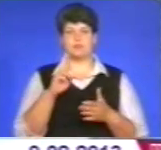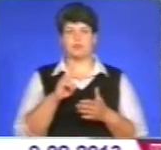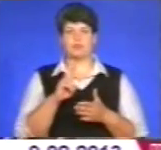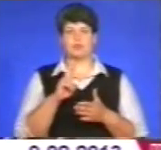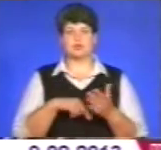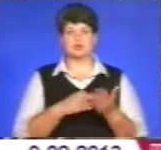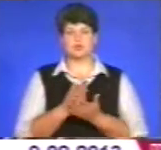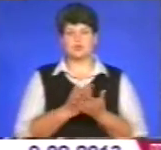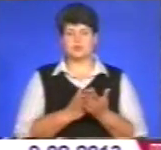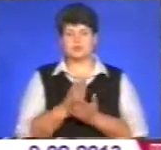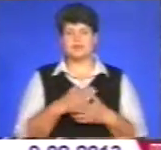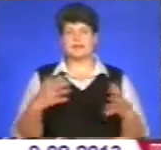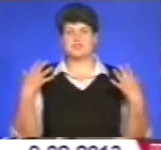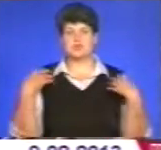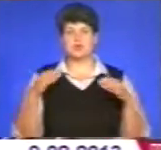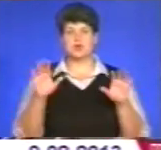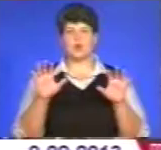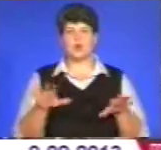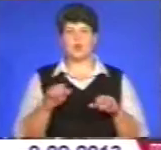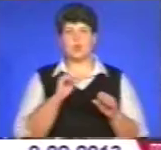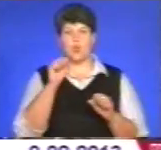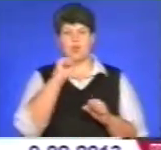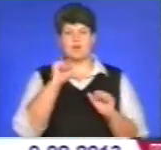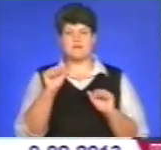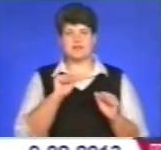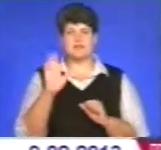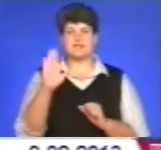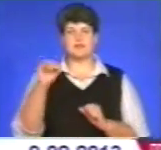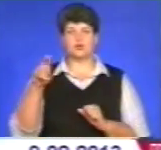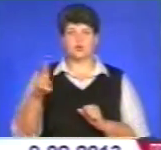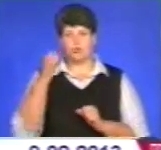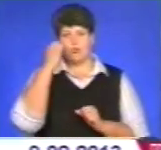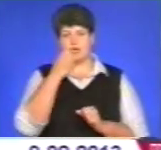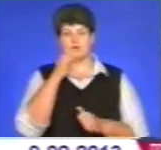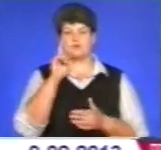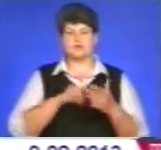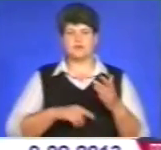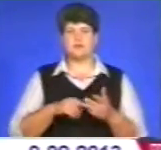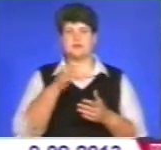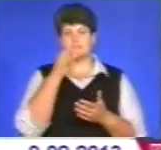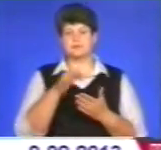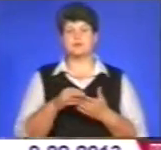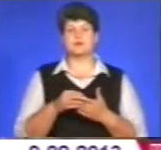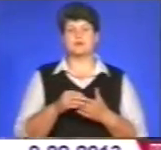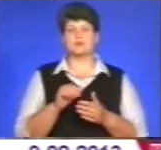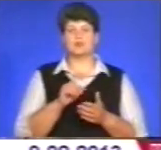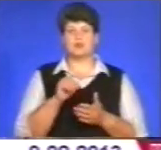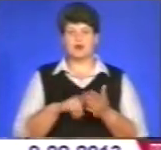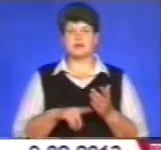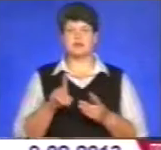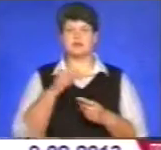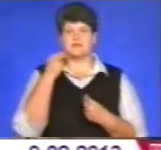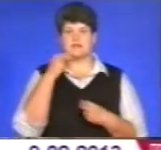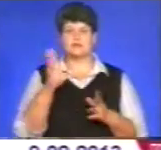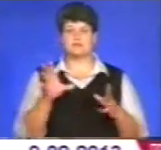службою. Начальник головного управління Міндоходів в області Олександр Вітрук подякував за довіру і висловив сподівання щодо ефективної співпраці